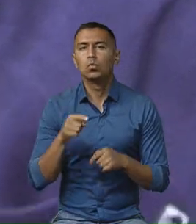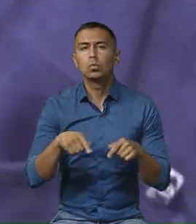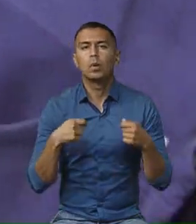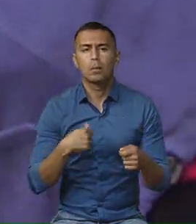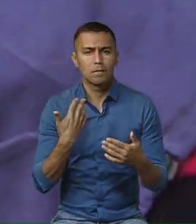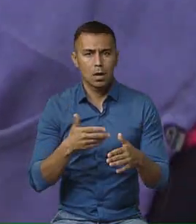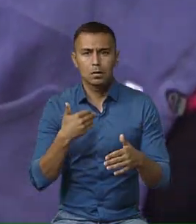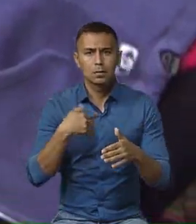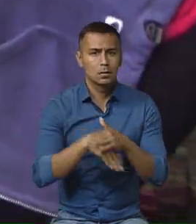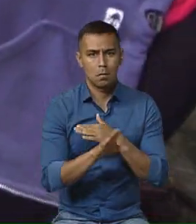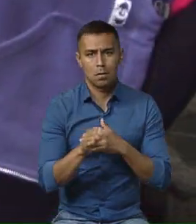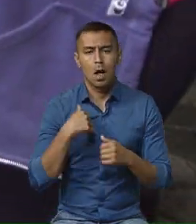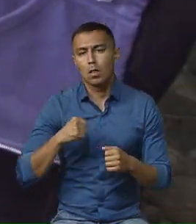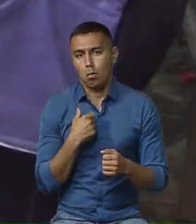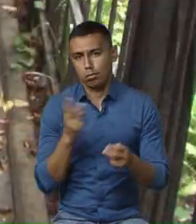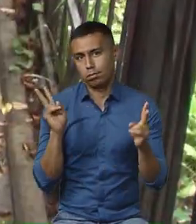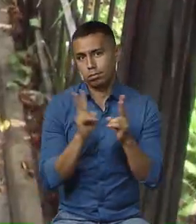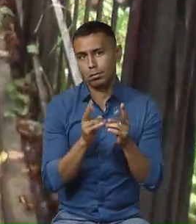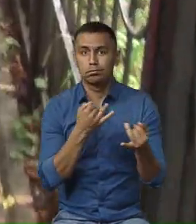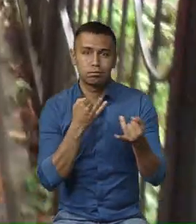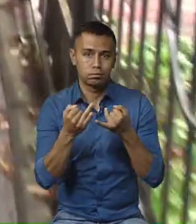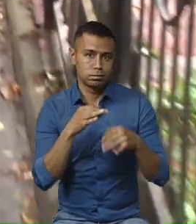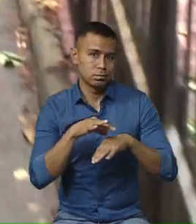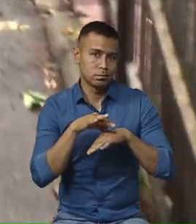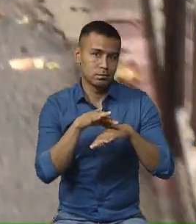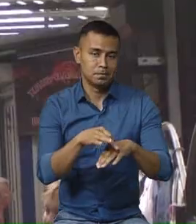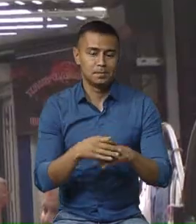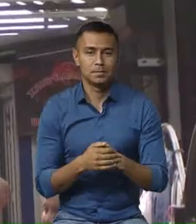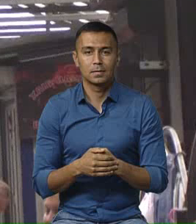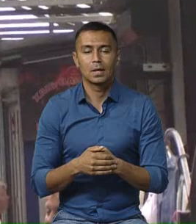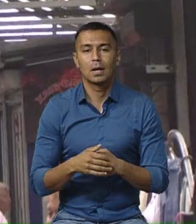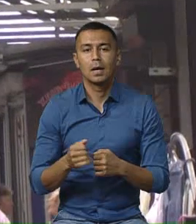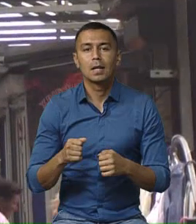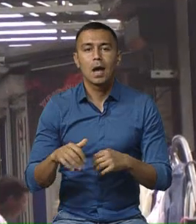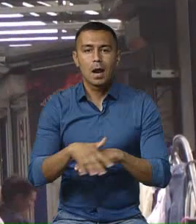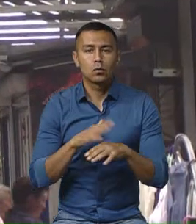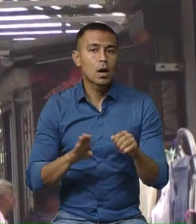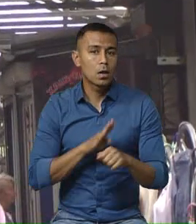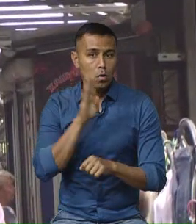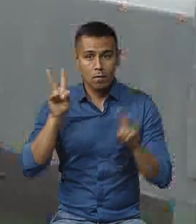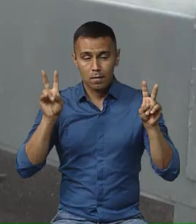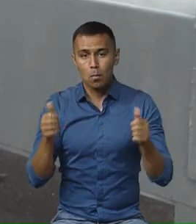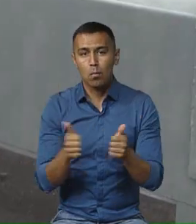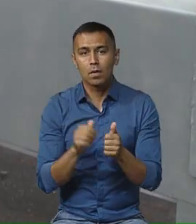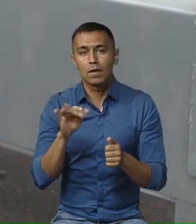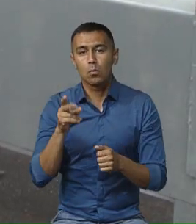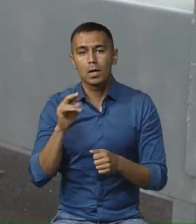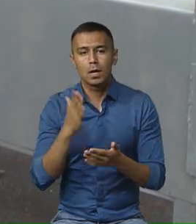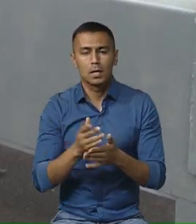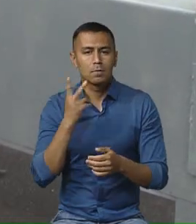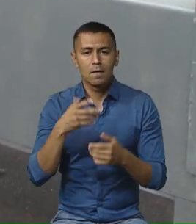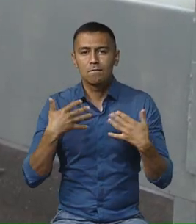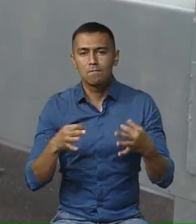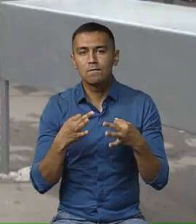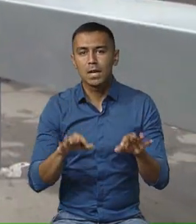вже йдемо базар, знакому здибала, та й добіседала, зараз йду. На ринку Ранковий, який поруч із філармонією, завжди є вільні місця